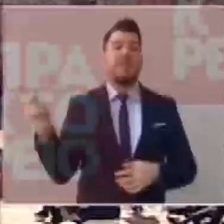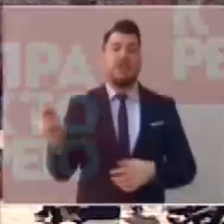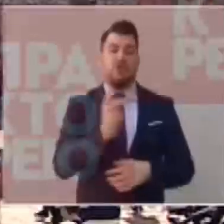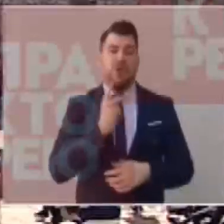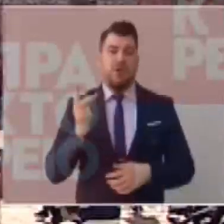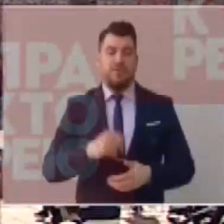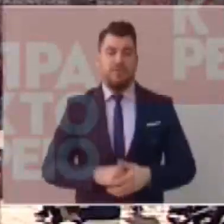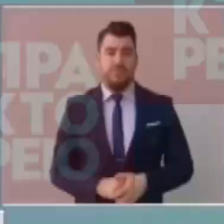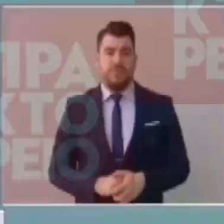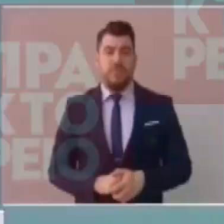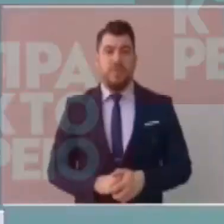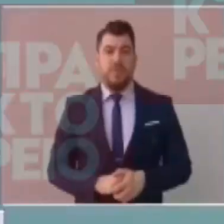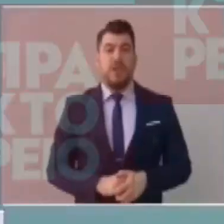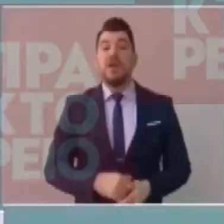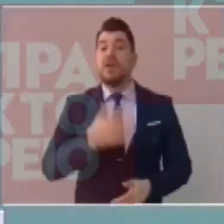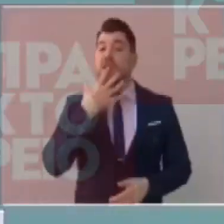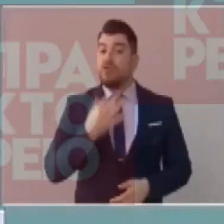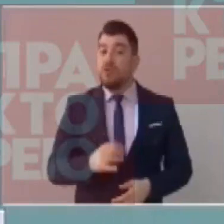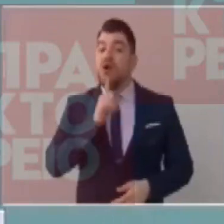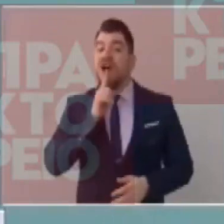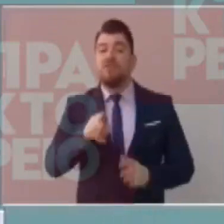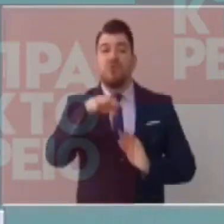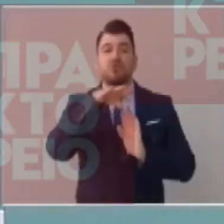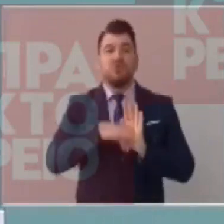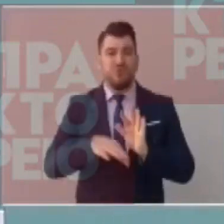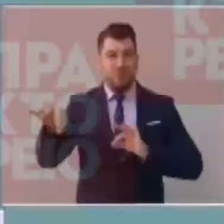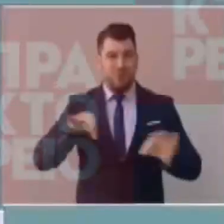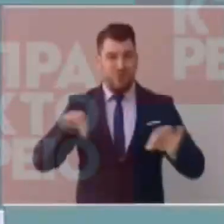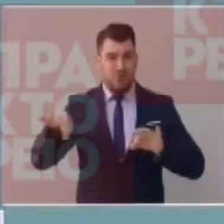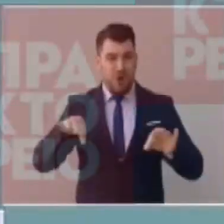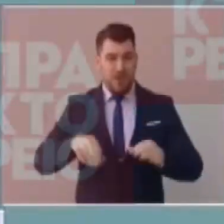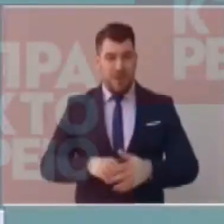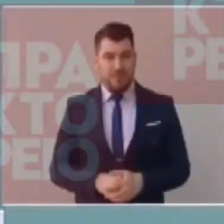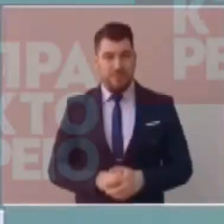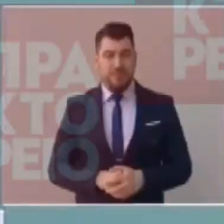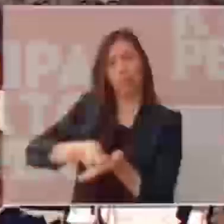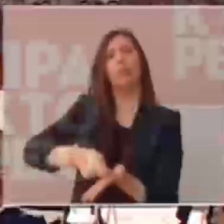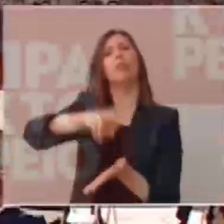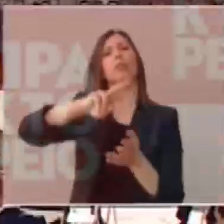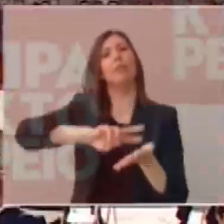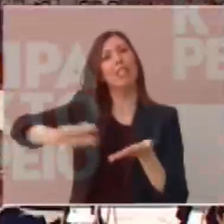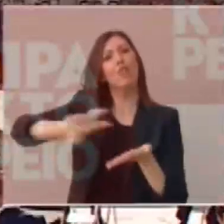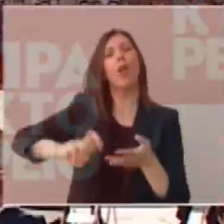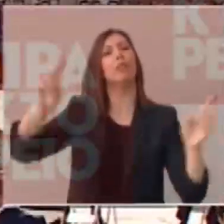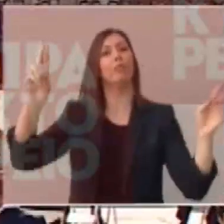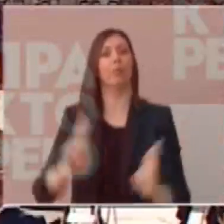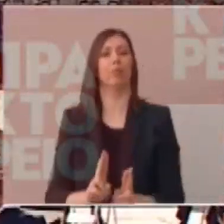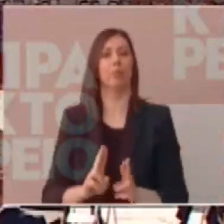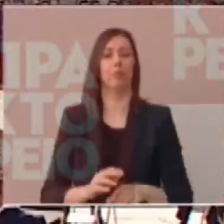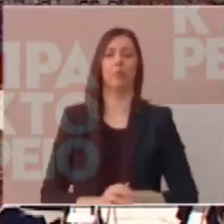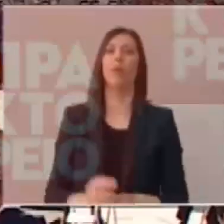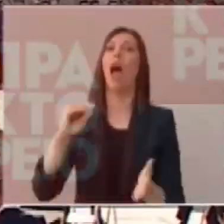και συνοδεύεται από αυτήν την εξαιρετικά καινοτόμο και πολύ σημαντική